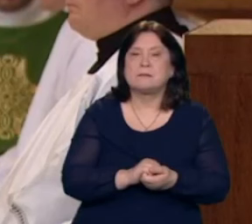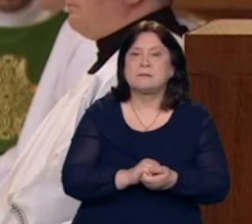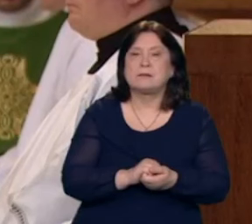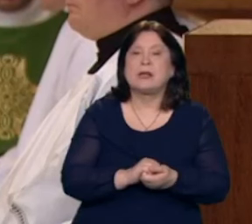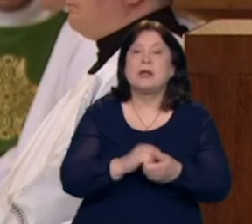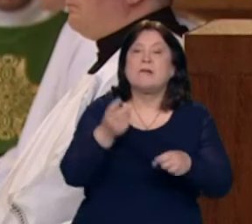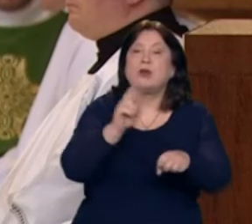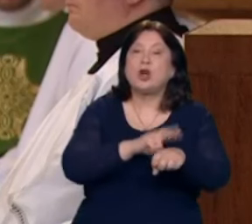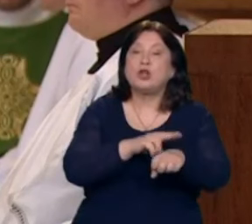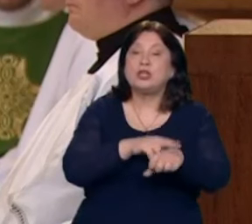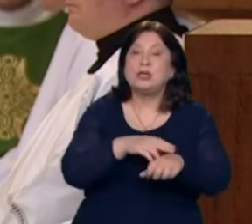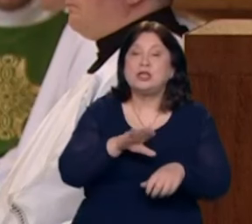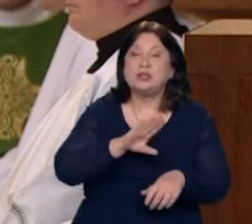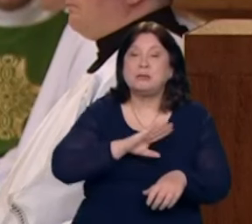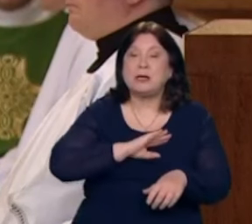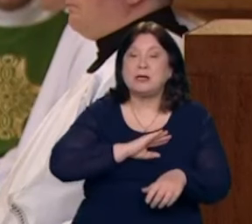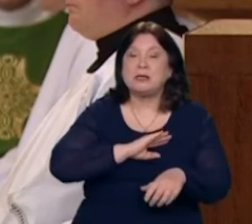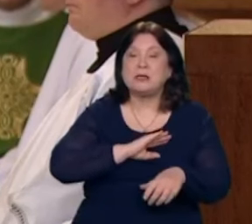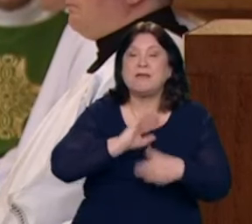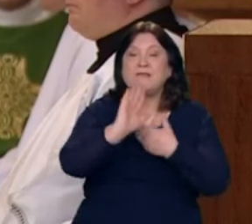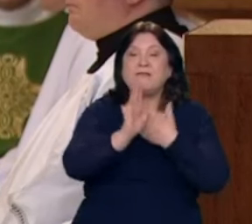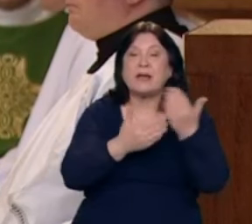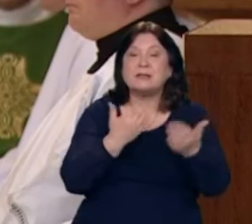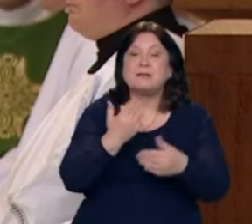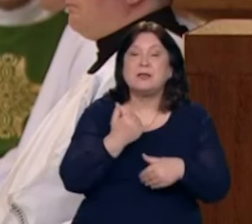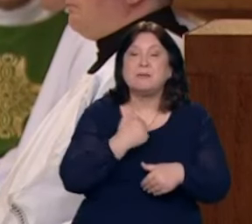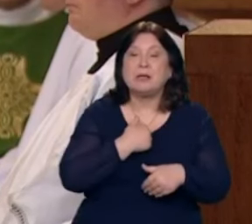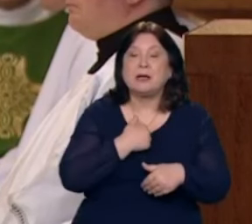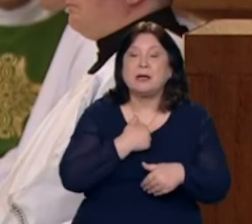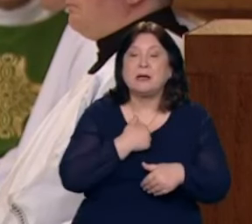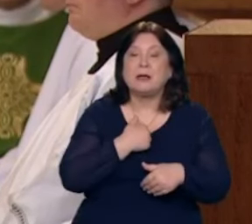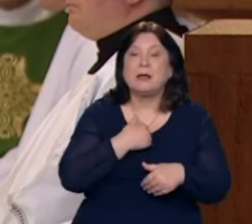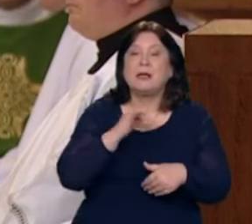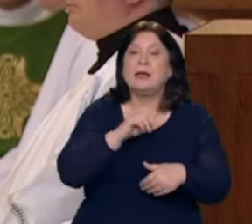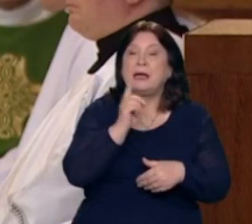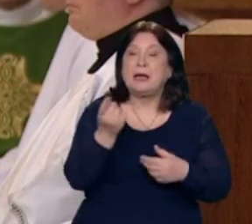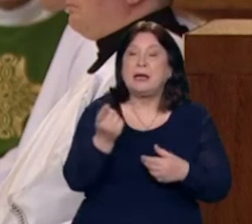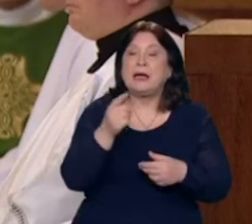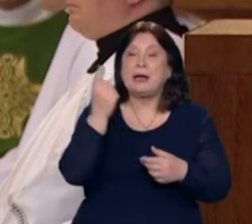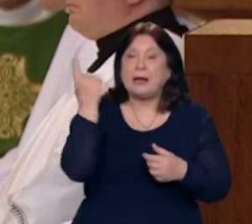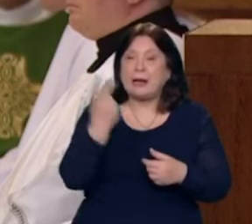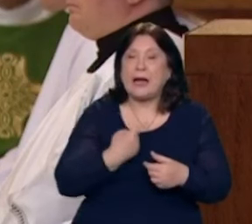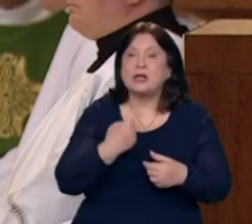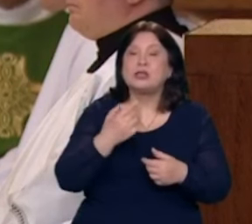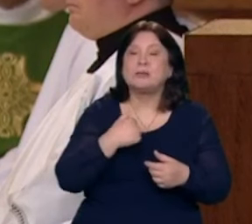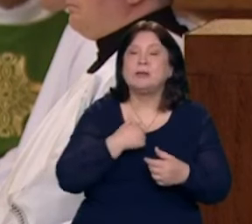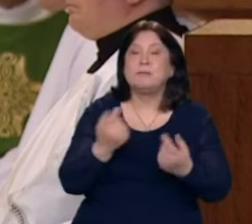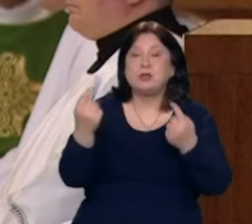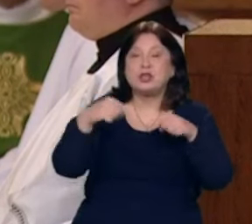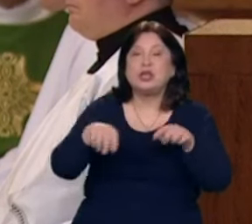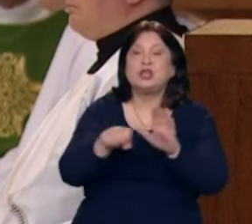w godzinie śmierci wezwij mnie i każ mi przyjść do